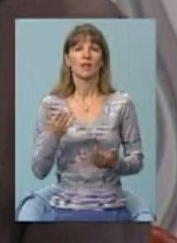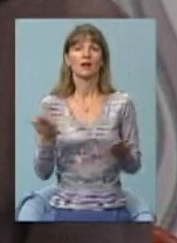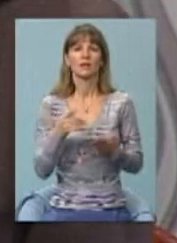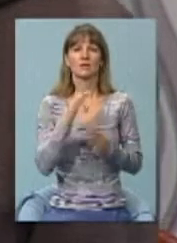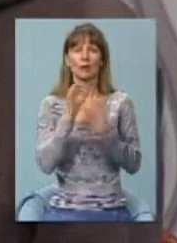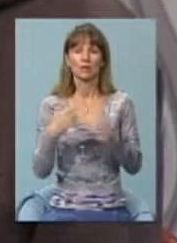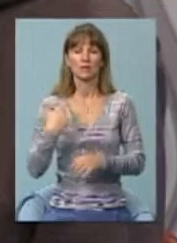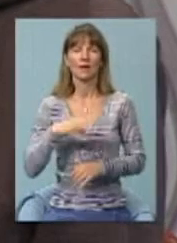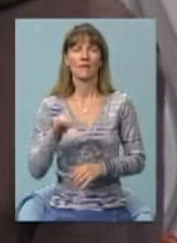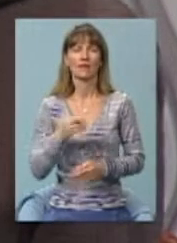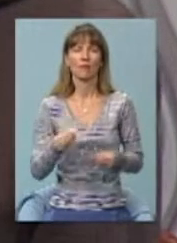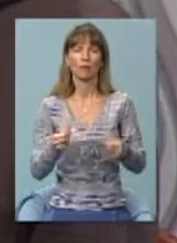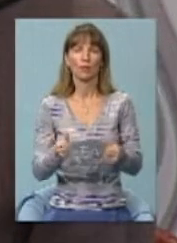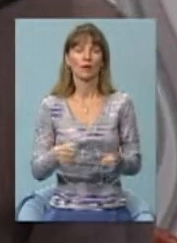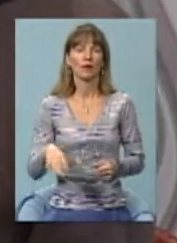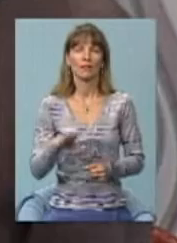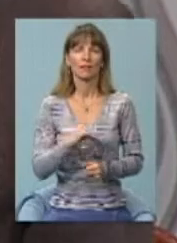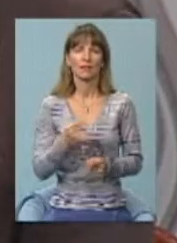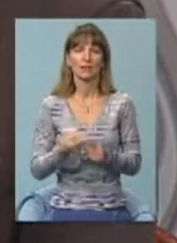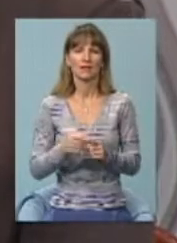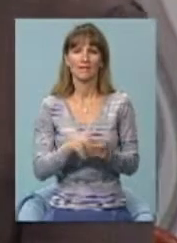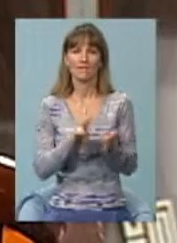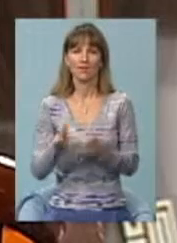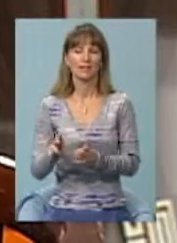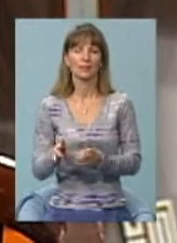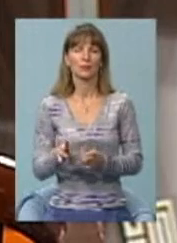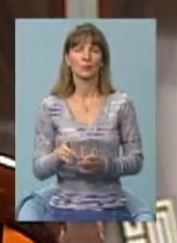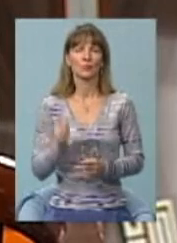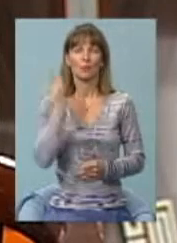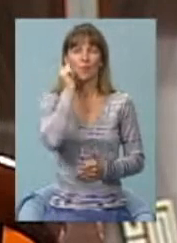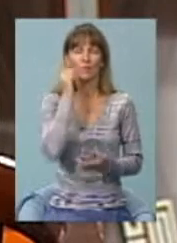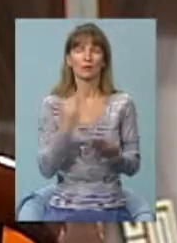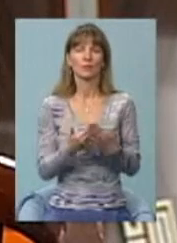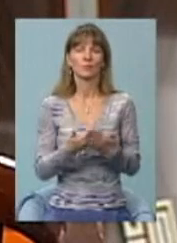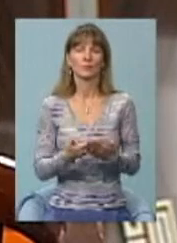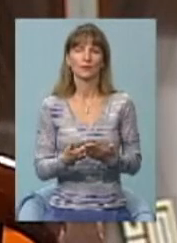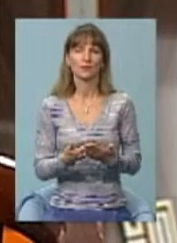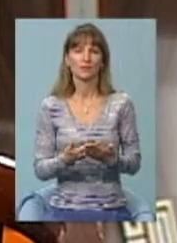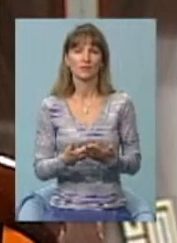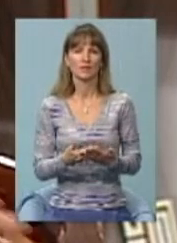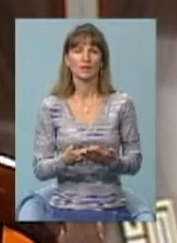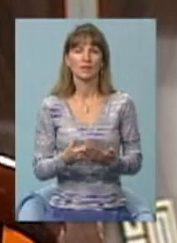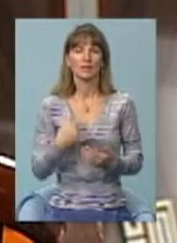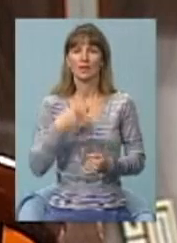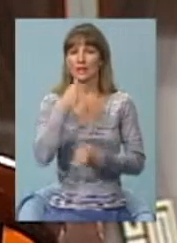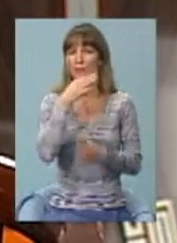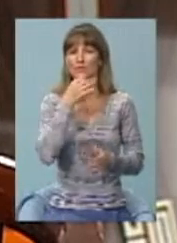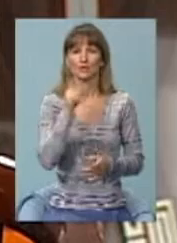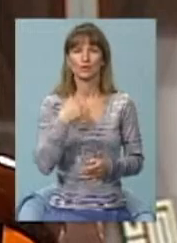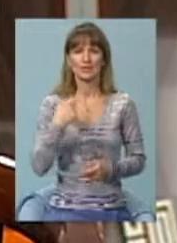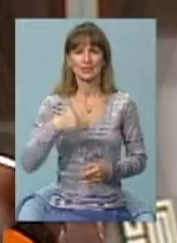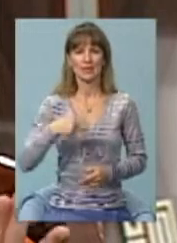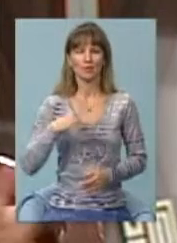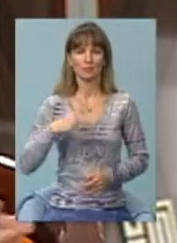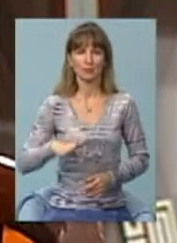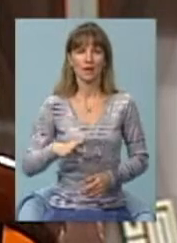вберігаєш себе від впливу цих всіх аномалій? Телефонів, наприклад, гаджетів. Ну, не скажу, щоб я в себе так стримувала по поводу